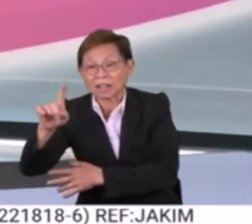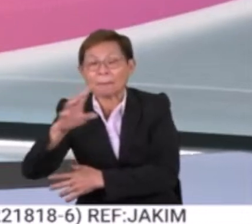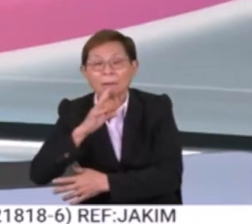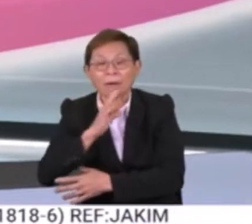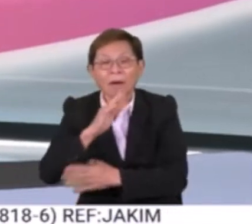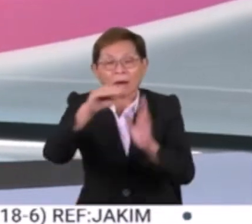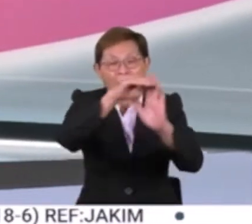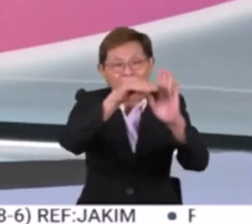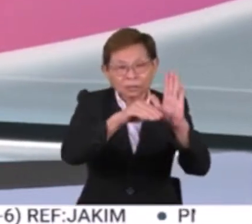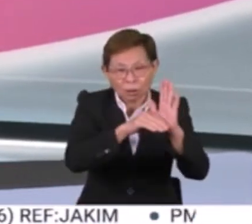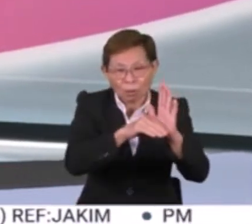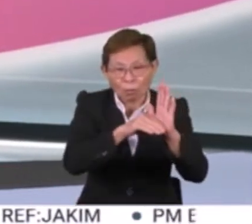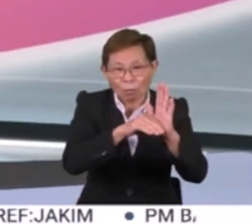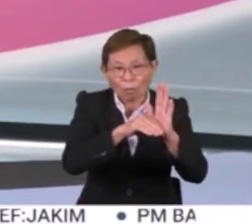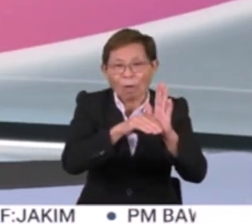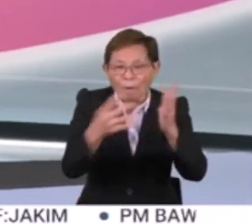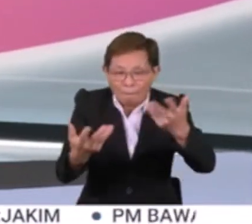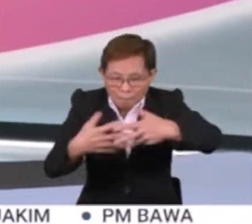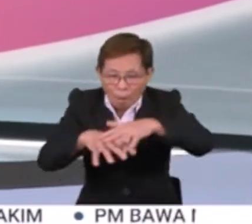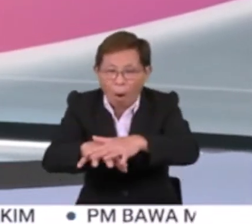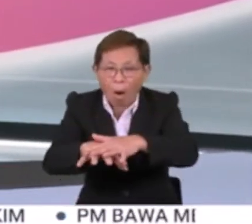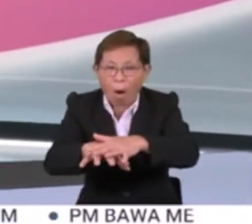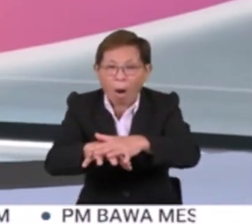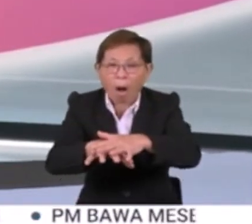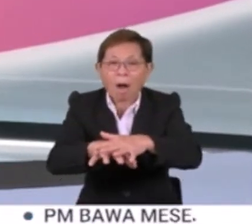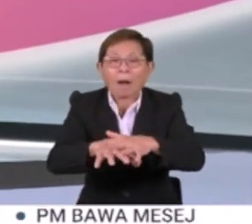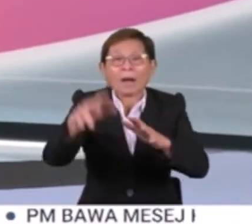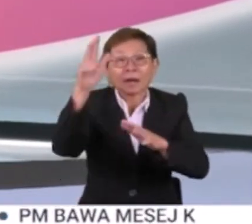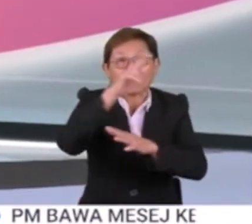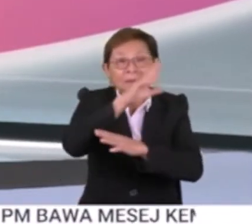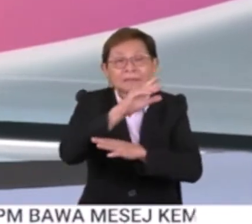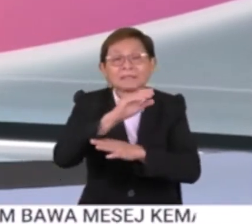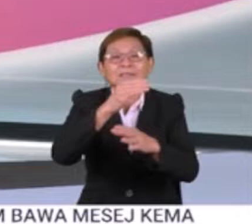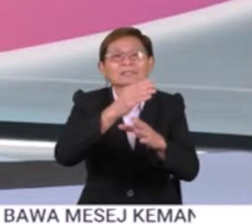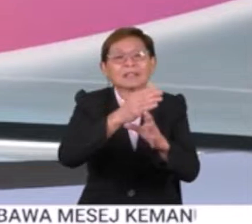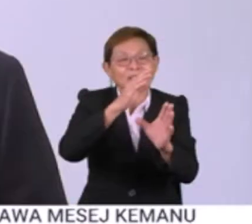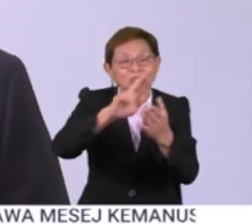perlu Sinergi daripada institusi pengajian awam dan